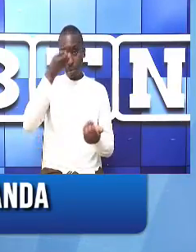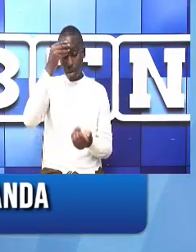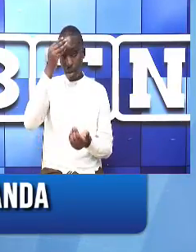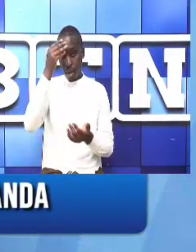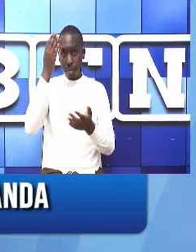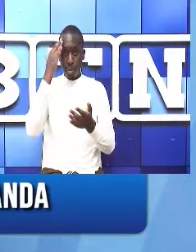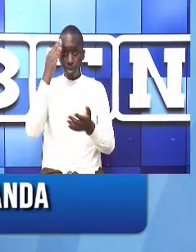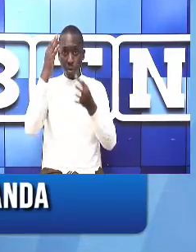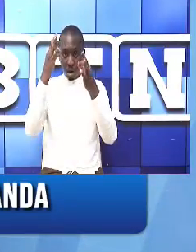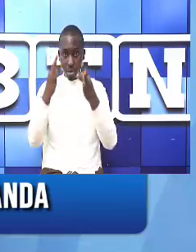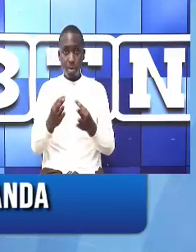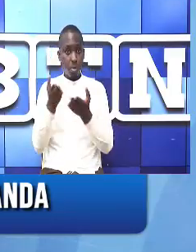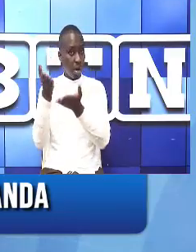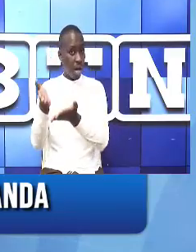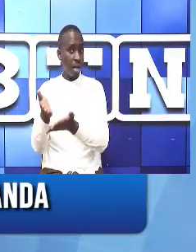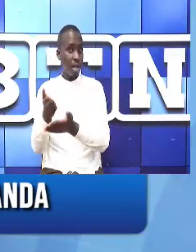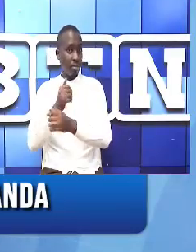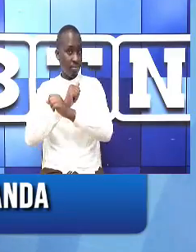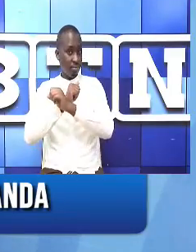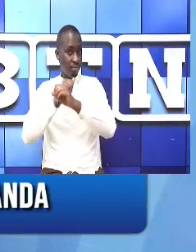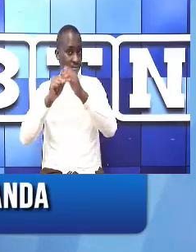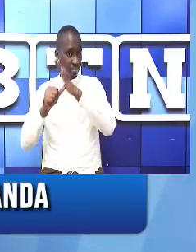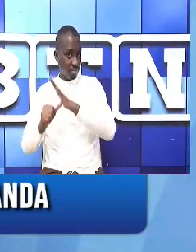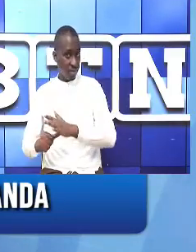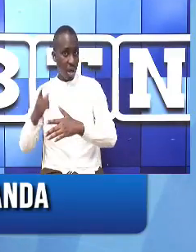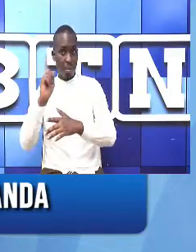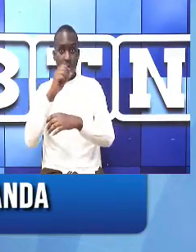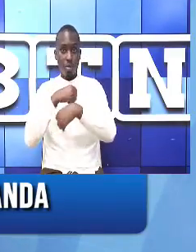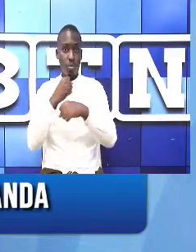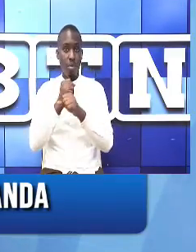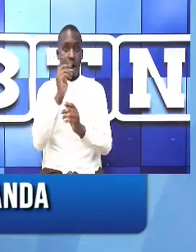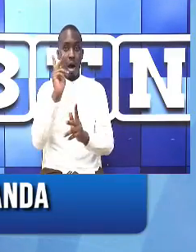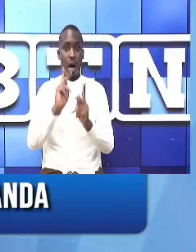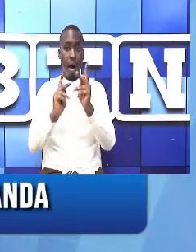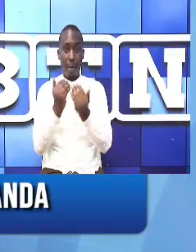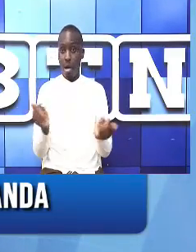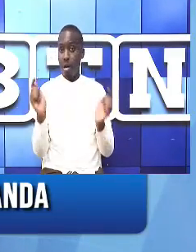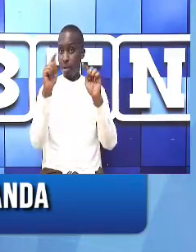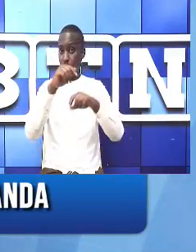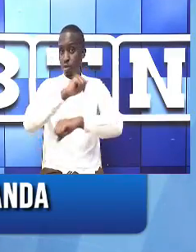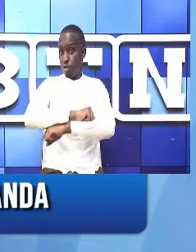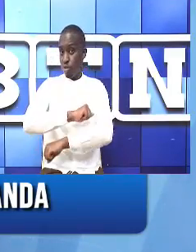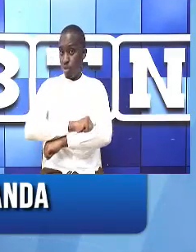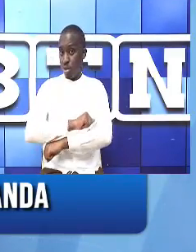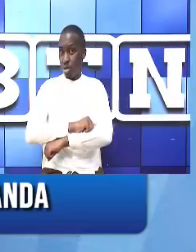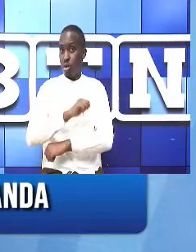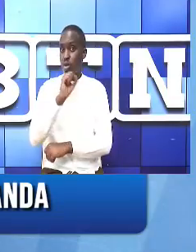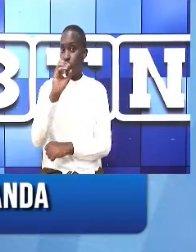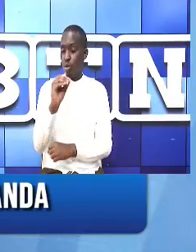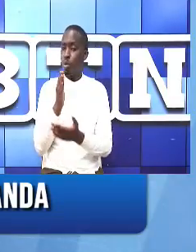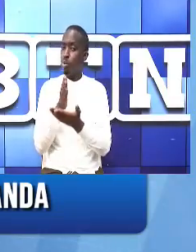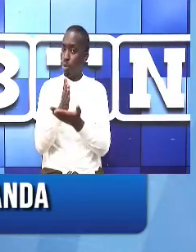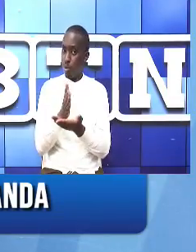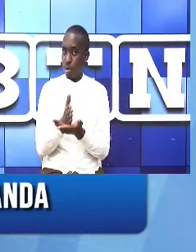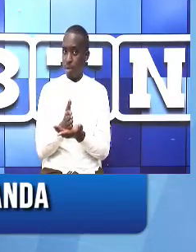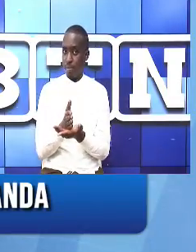ko ari ibintu bihari bibabangamira bidatuma abo bana bajya ku ishuri so mu by'ukuri rero